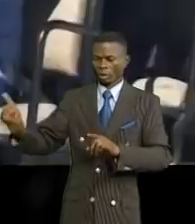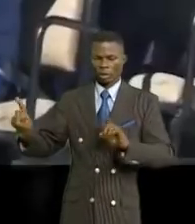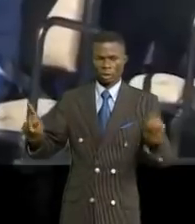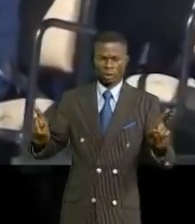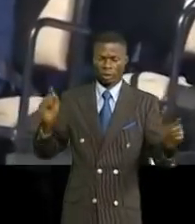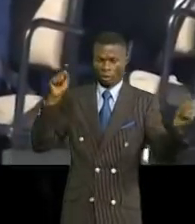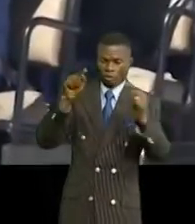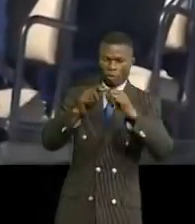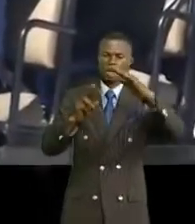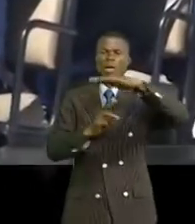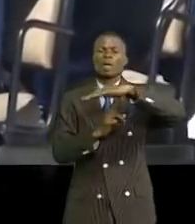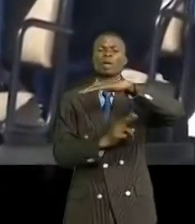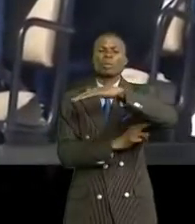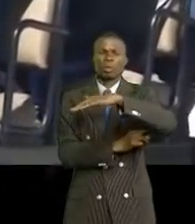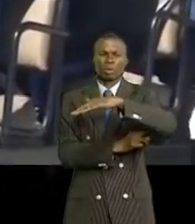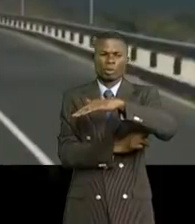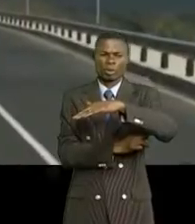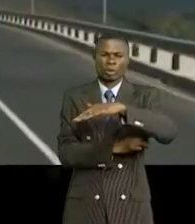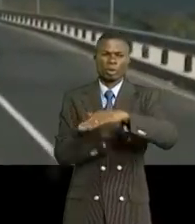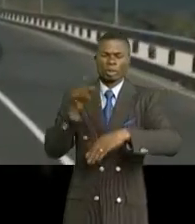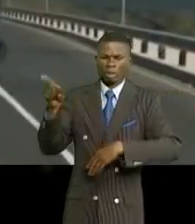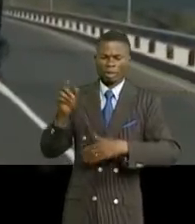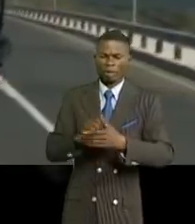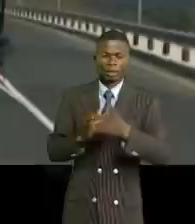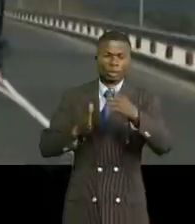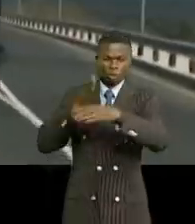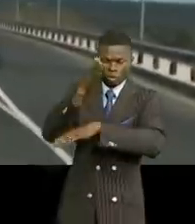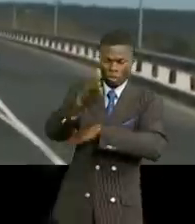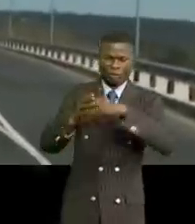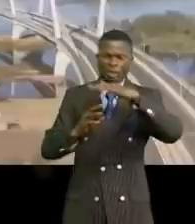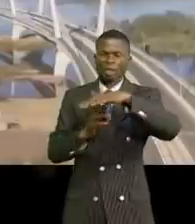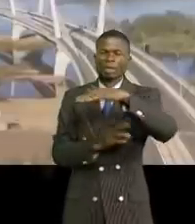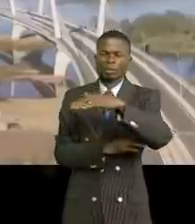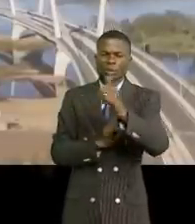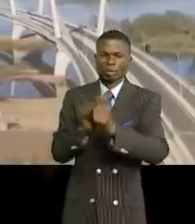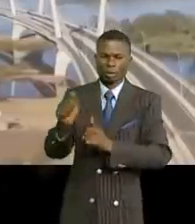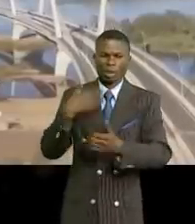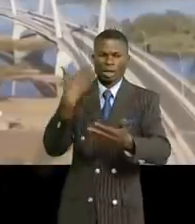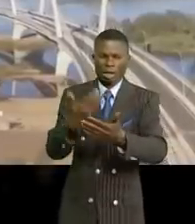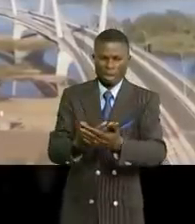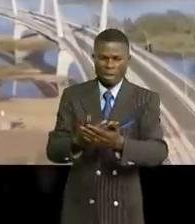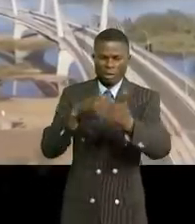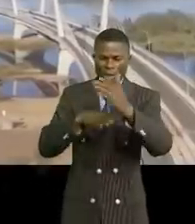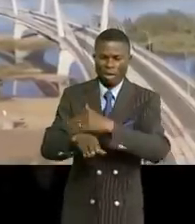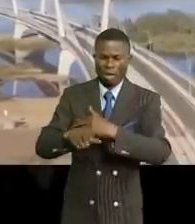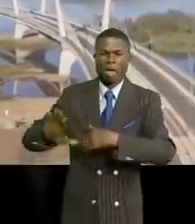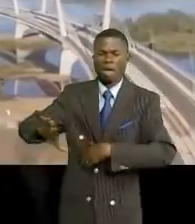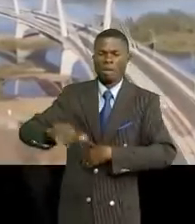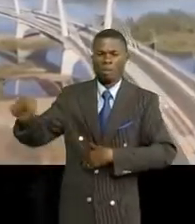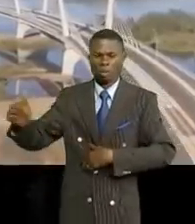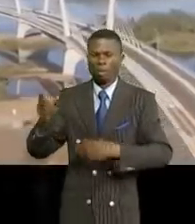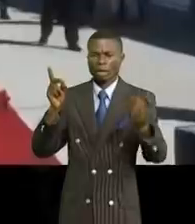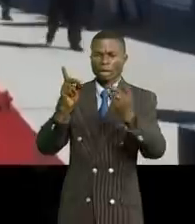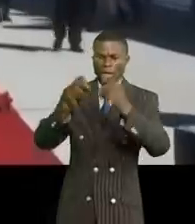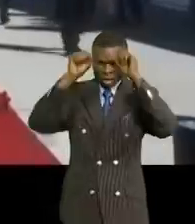de cazorla du côté beau johnny hallyday à l'entrée du bourg jonah hill ont rejoint les présidents